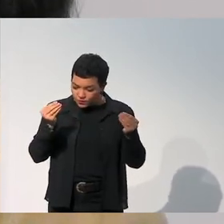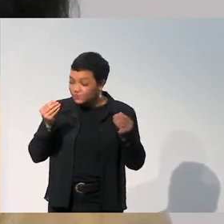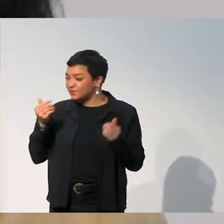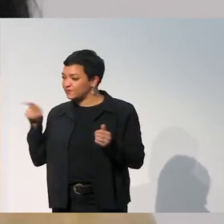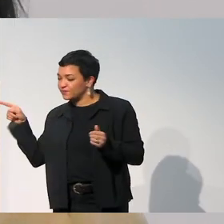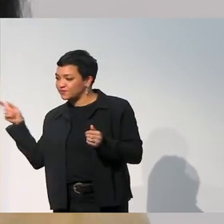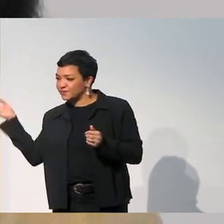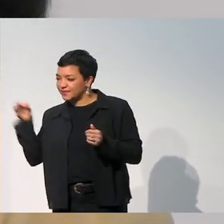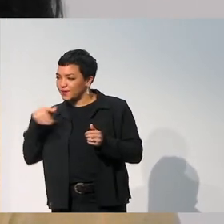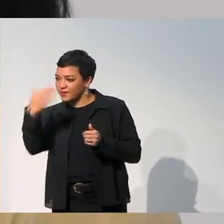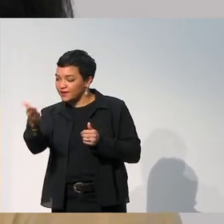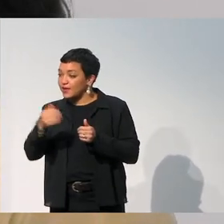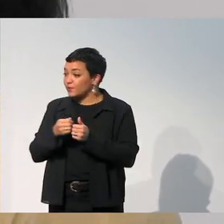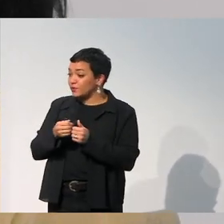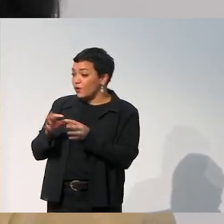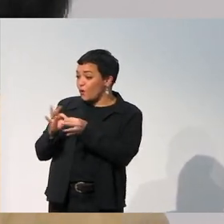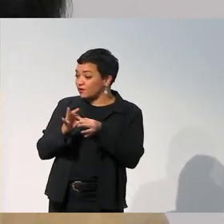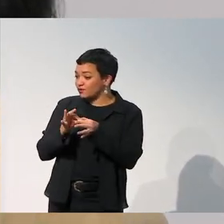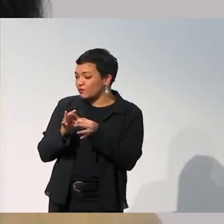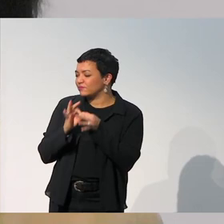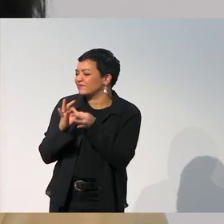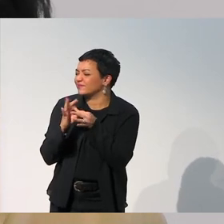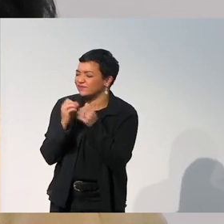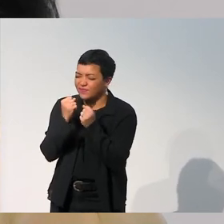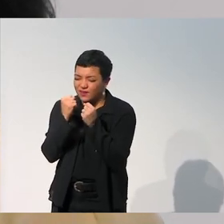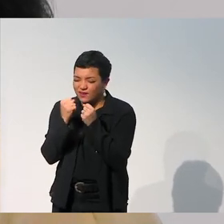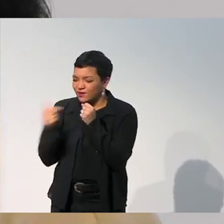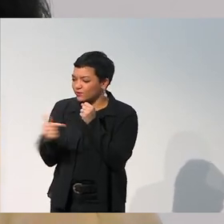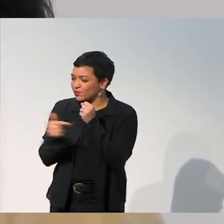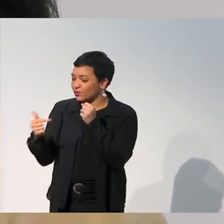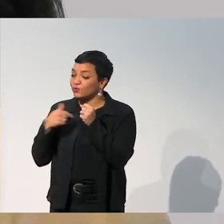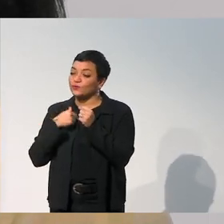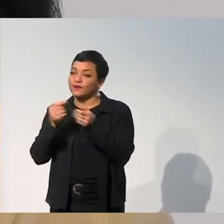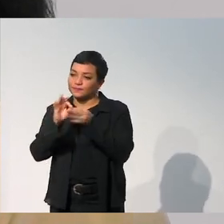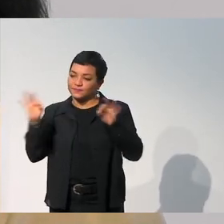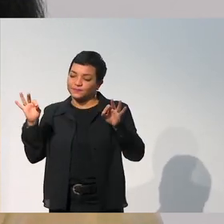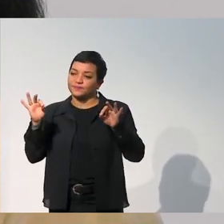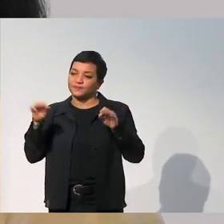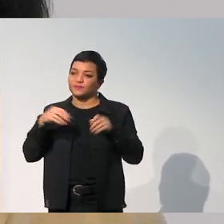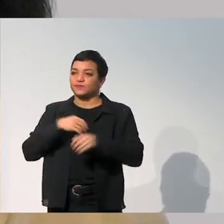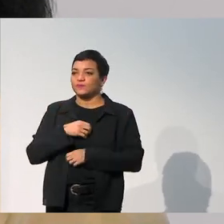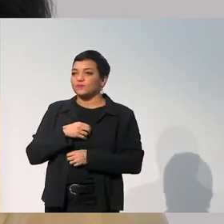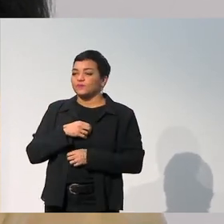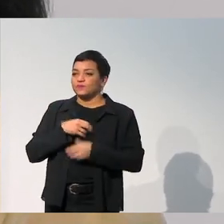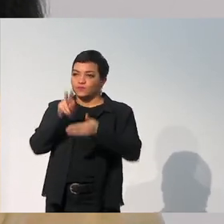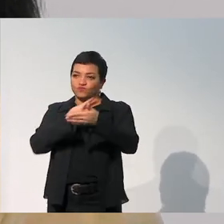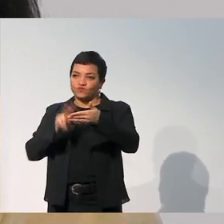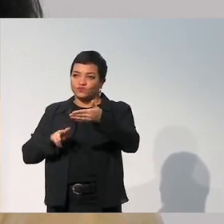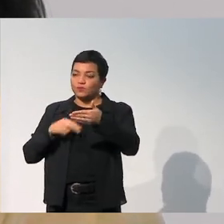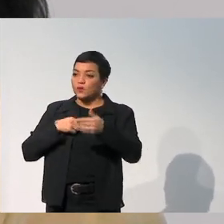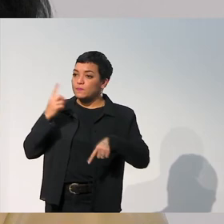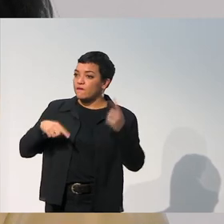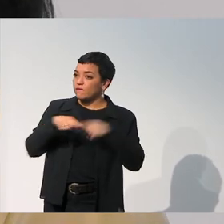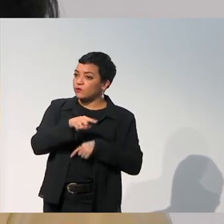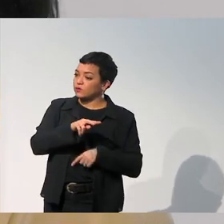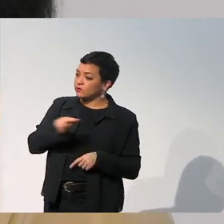homme et cet animal. Et je vais vous lire juste quelques mots. Parfois, il se demandait si Prosp